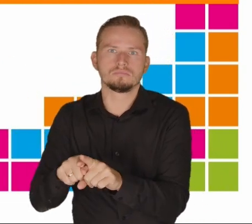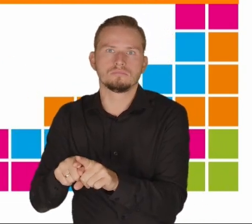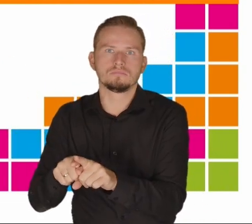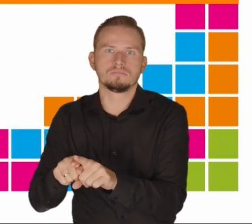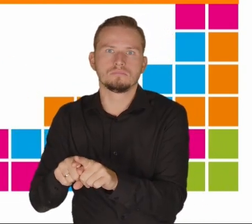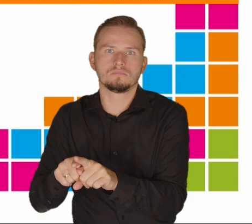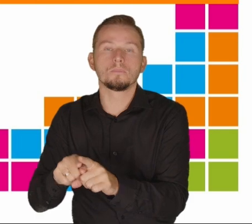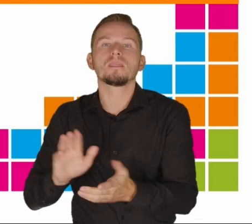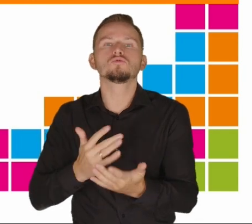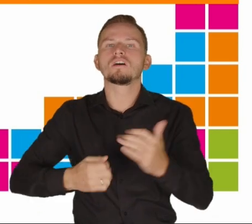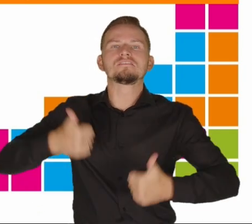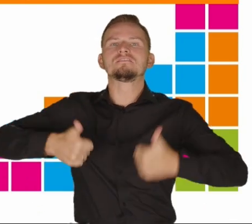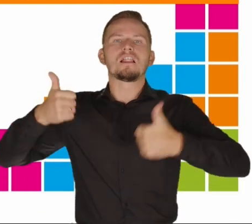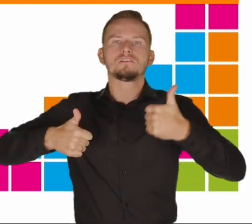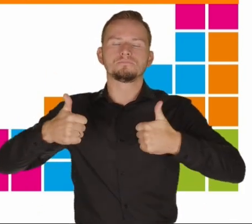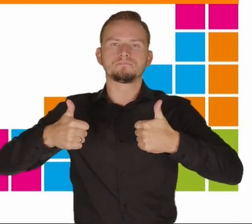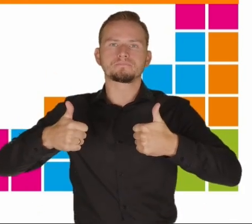taki challenge związany z